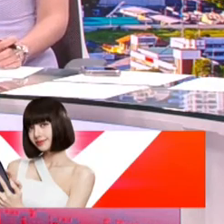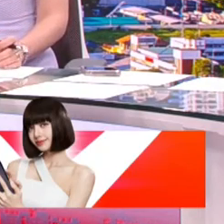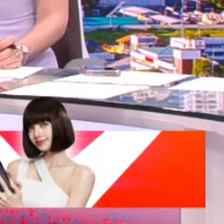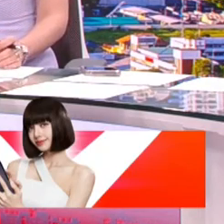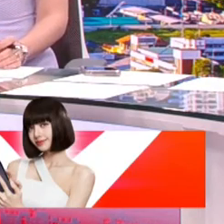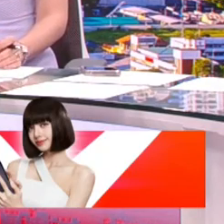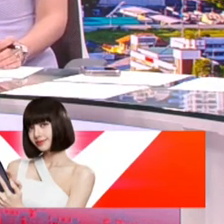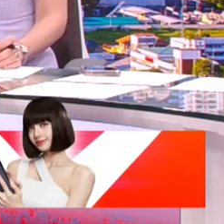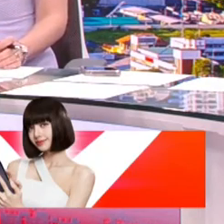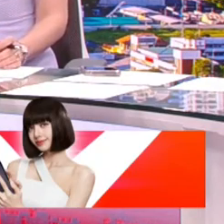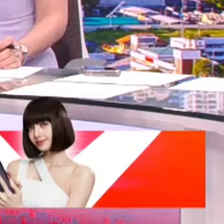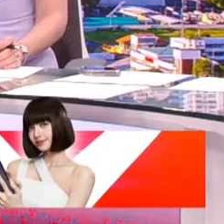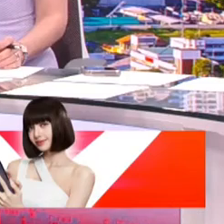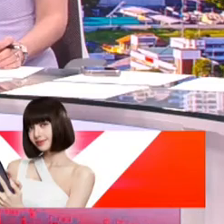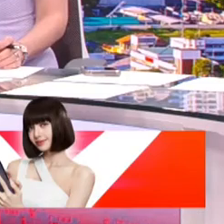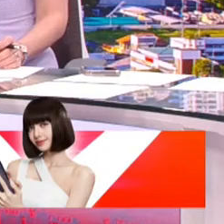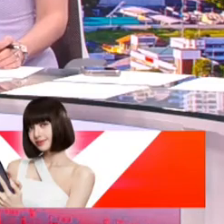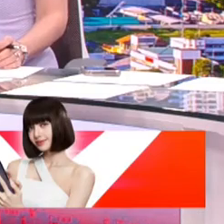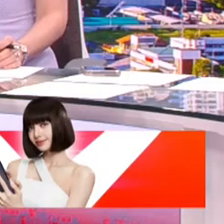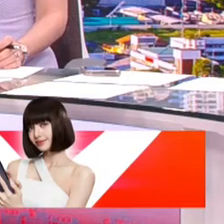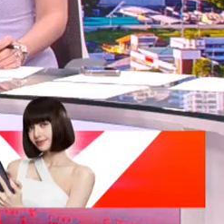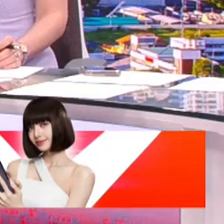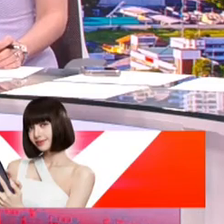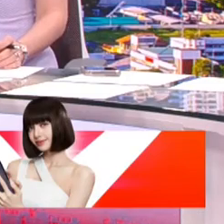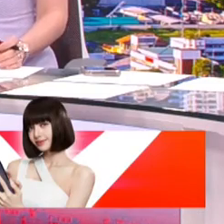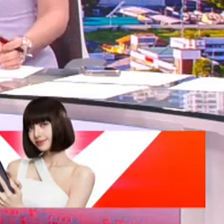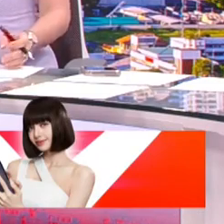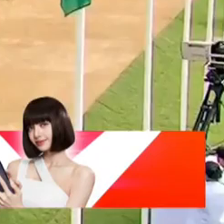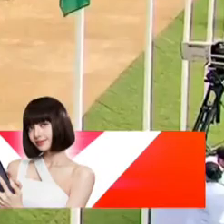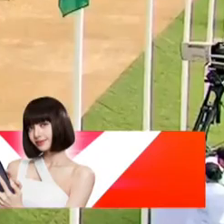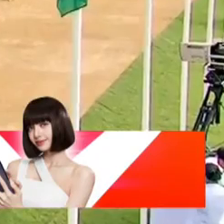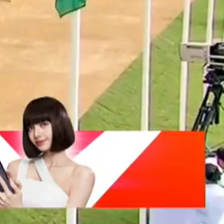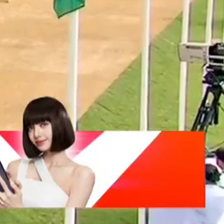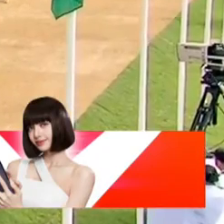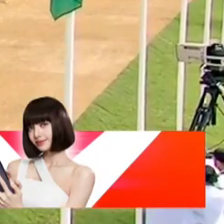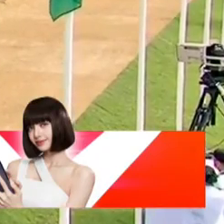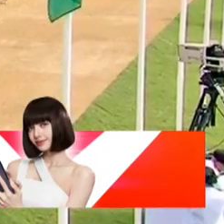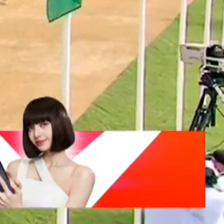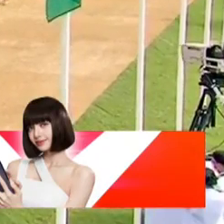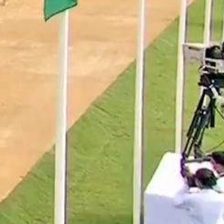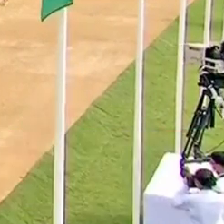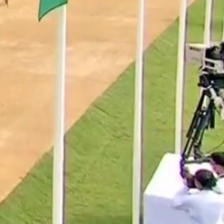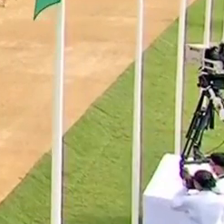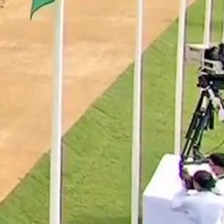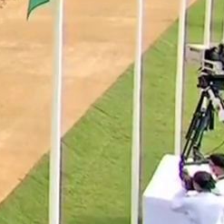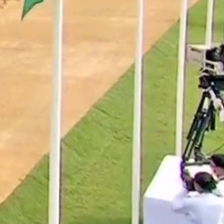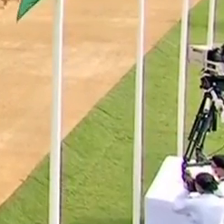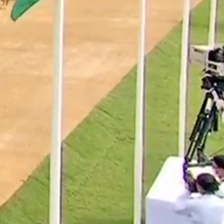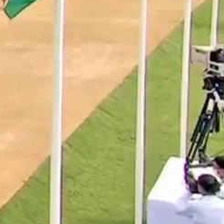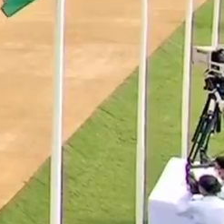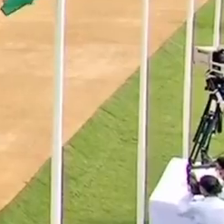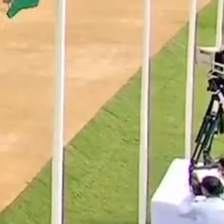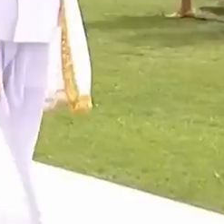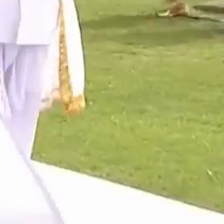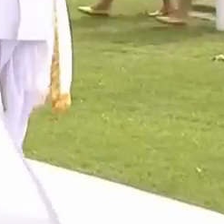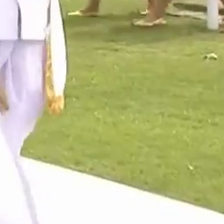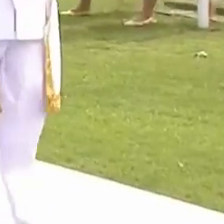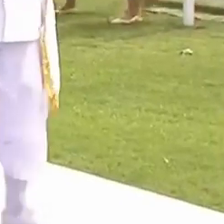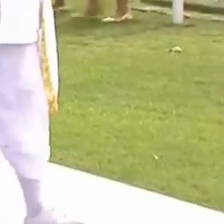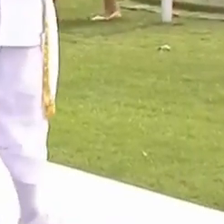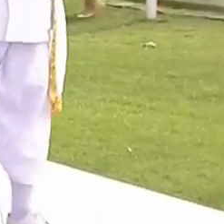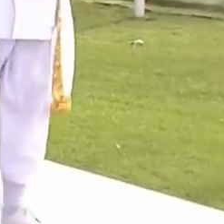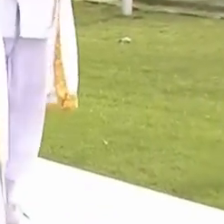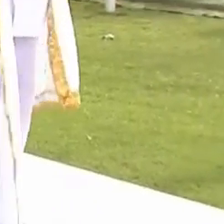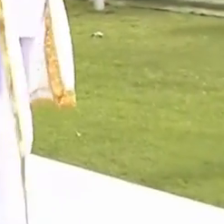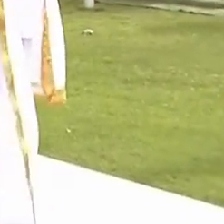ายกับต่างประเทศก็จะดีขึ้นด้วยค่ะ งานพระราชพิธีพืชมงคลจรดพ